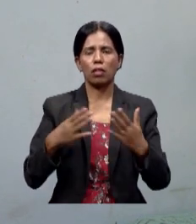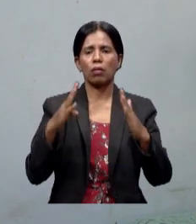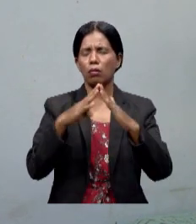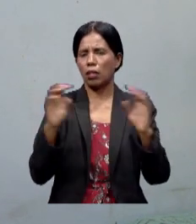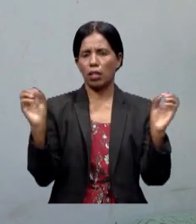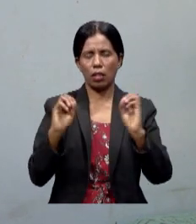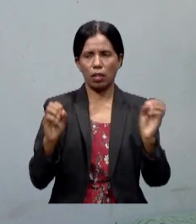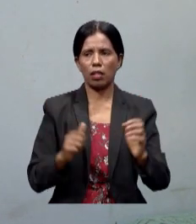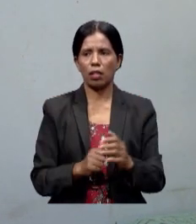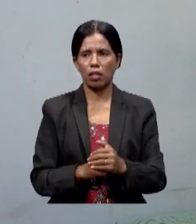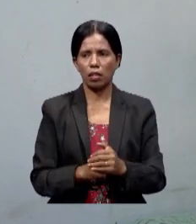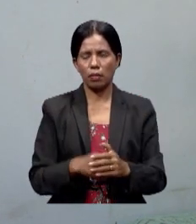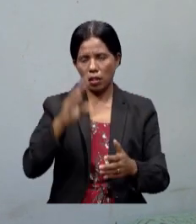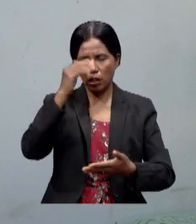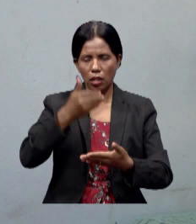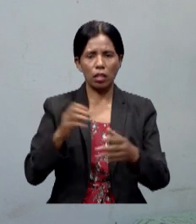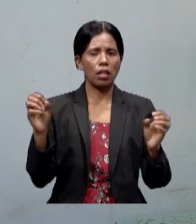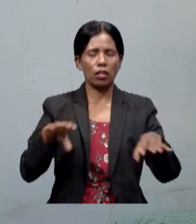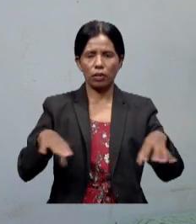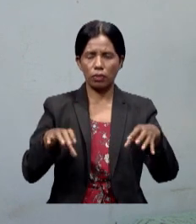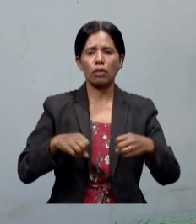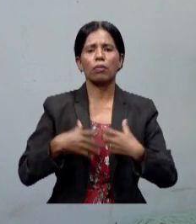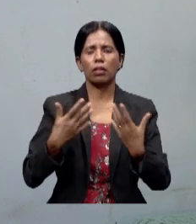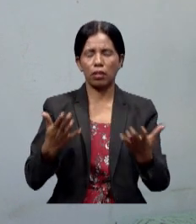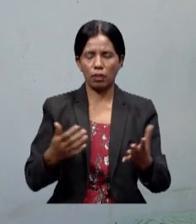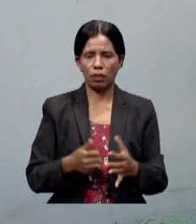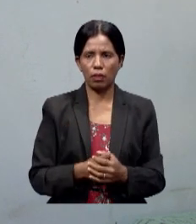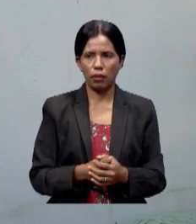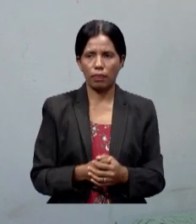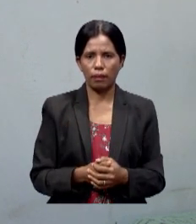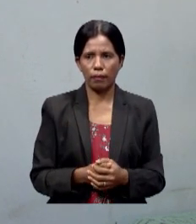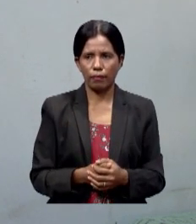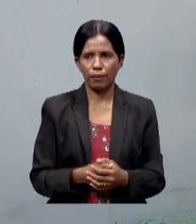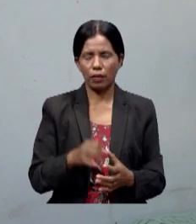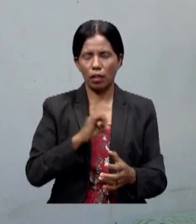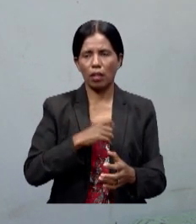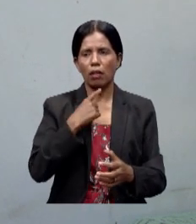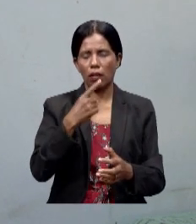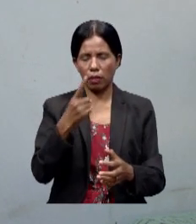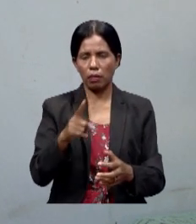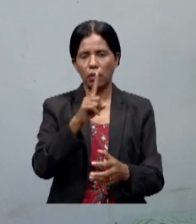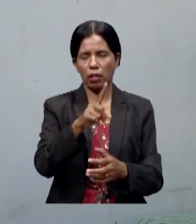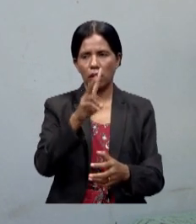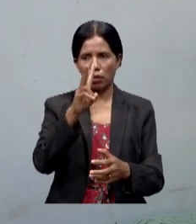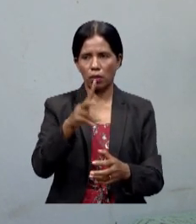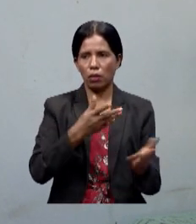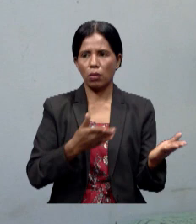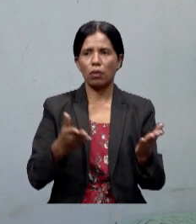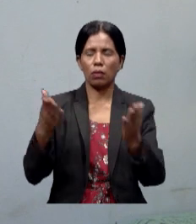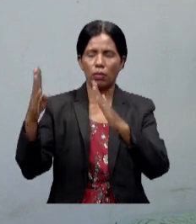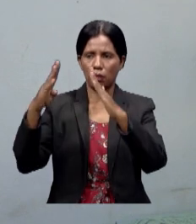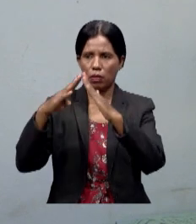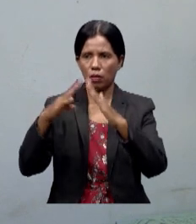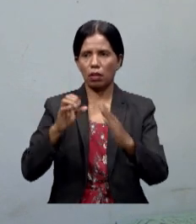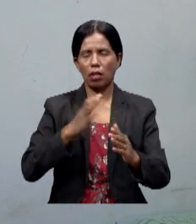bania agora nia la servis tang agora nia halusa de Nah itu tahu tu bayar halus sari. How dia bayar hela ida ruah apa? Perahu beli halur bahasa tahu ni umah. How